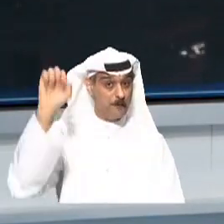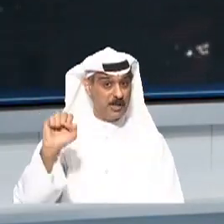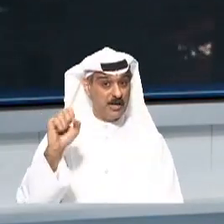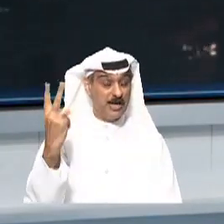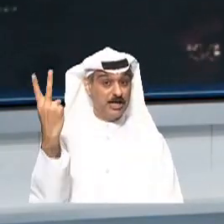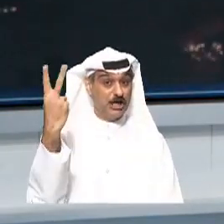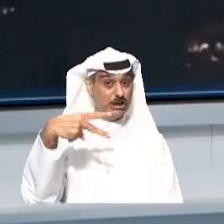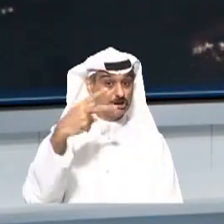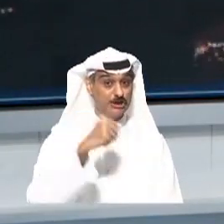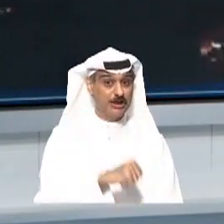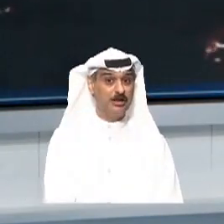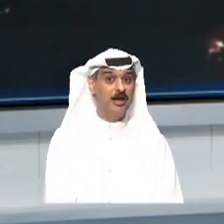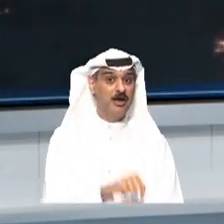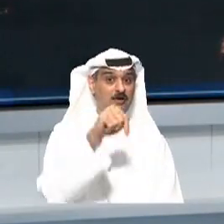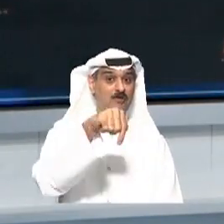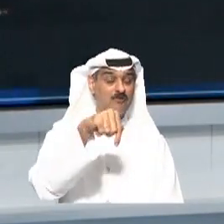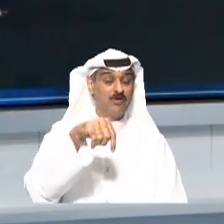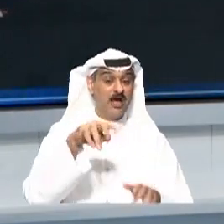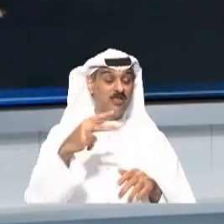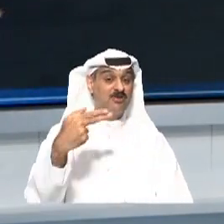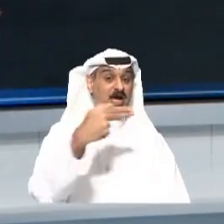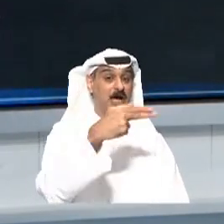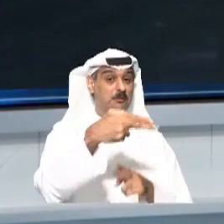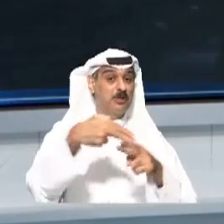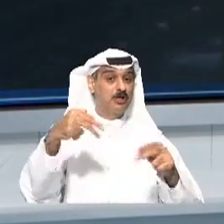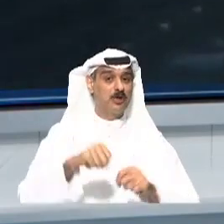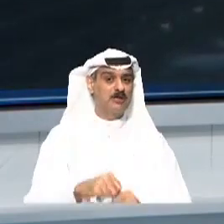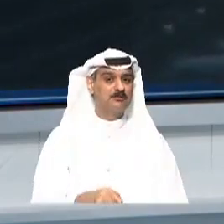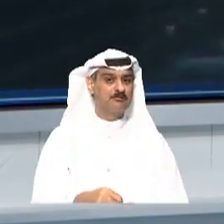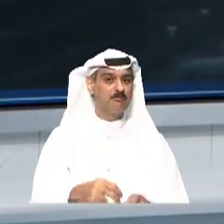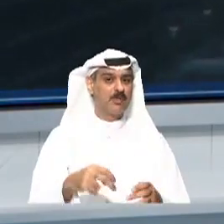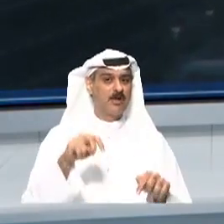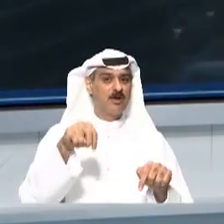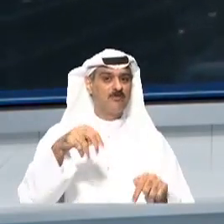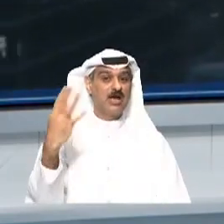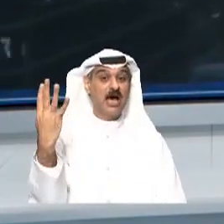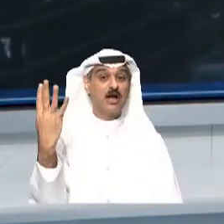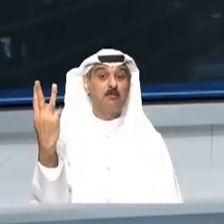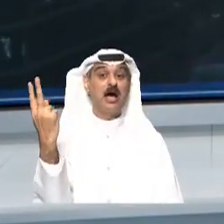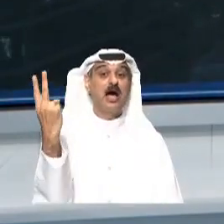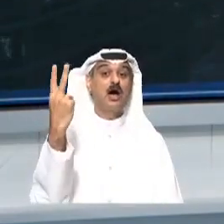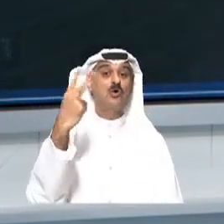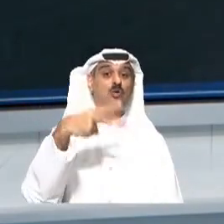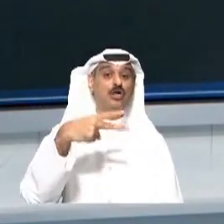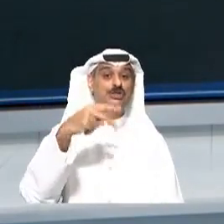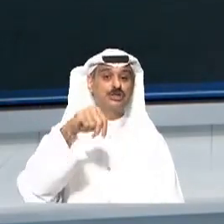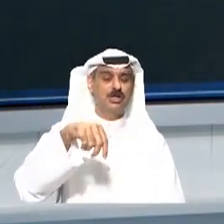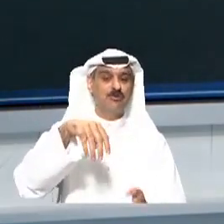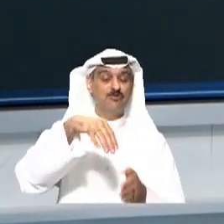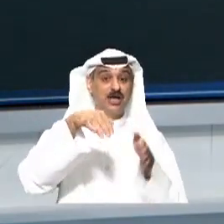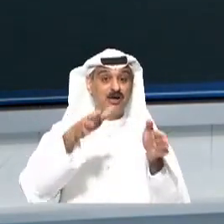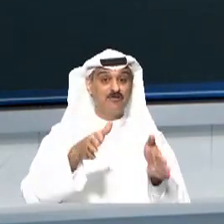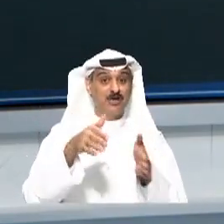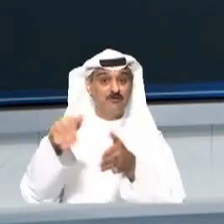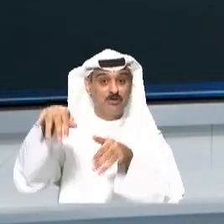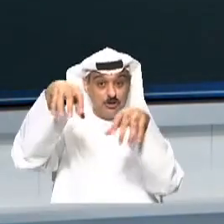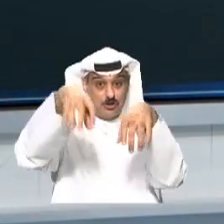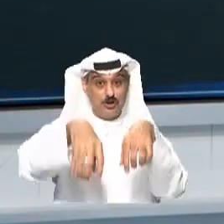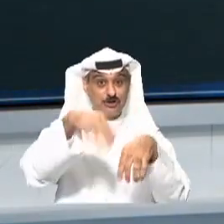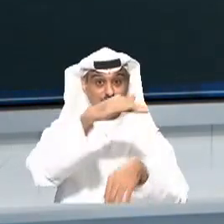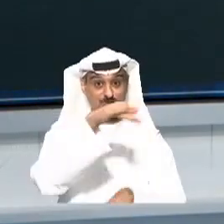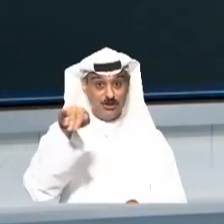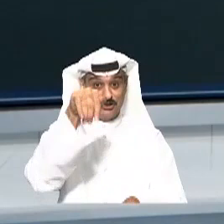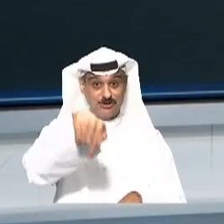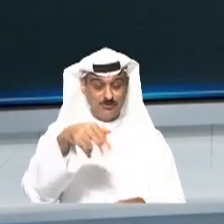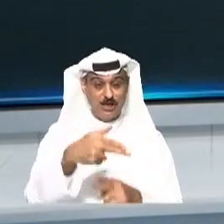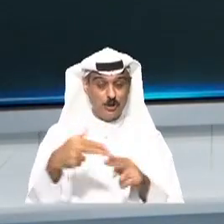20 درجة مئوية في بعض المناطق الغربية إلى 24 درجة مئوية في المناطق الوسطى من دولة الكويت وكذلك بعض الجزر.